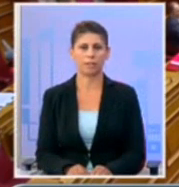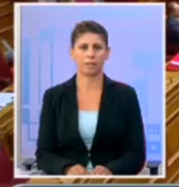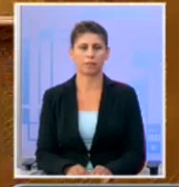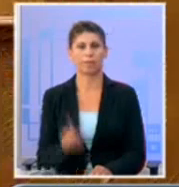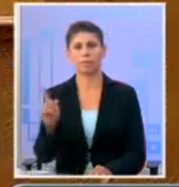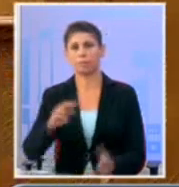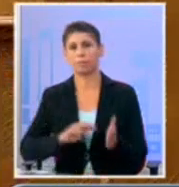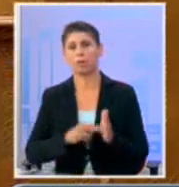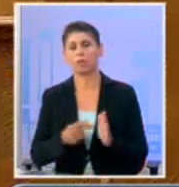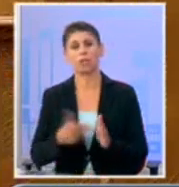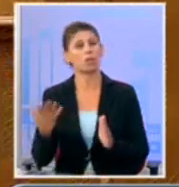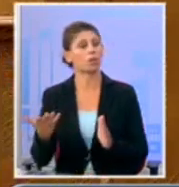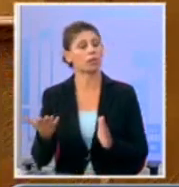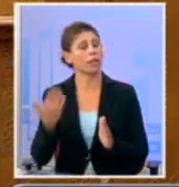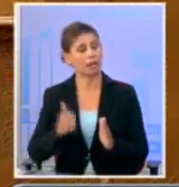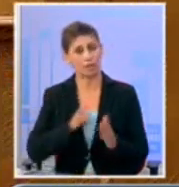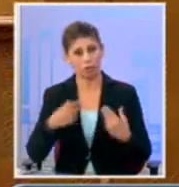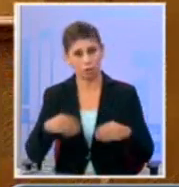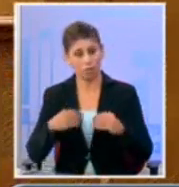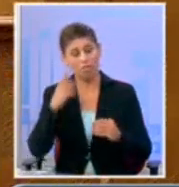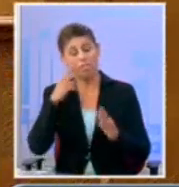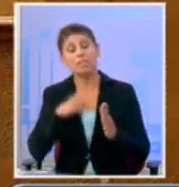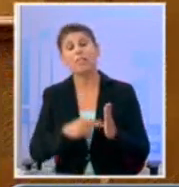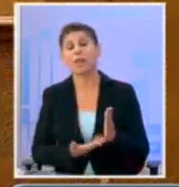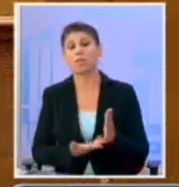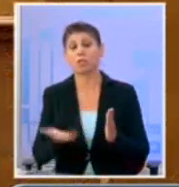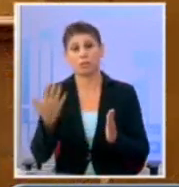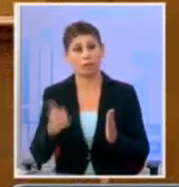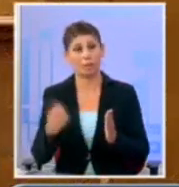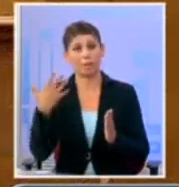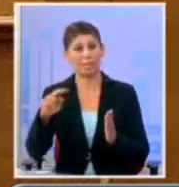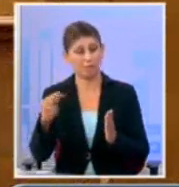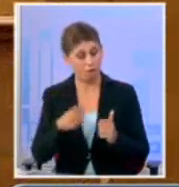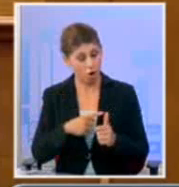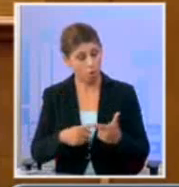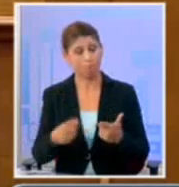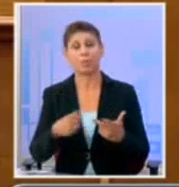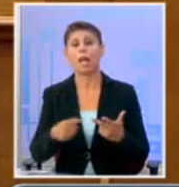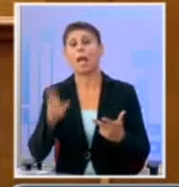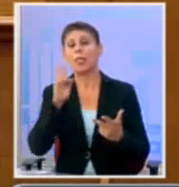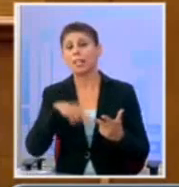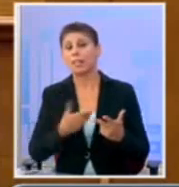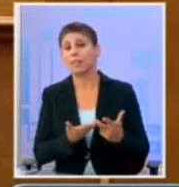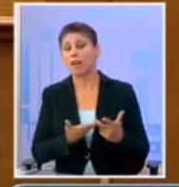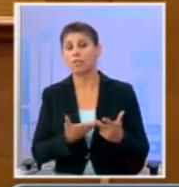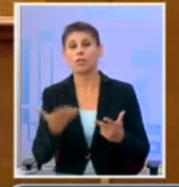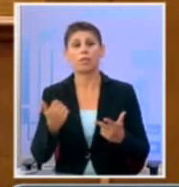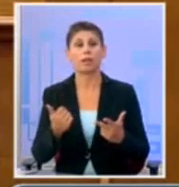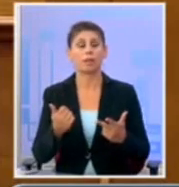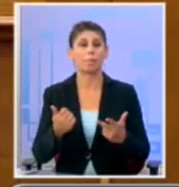Δεν πρόσεξε ότι δεν υπάρχει ιδιωτικοποίηση. Δεν πρόσεξε ότι δεν υπάρχει το 5 ευρώ. Δεν πρόσεξε ότι δεν υπάρχει αγοραία